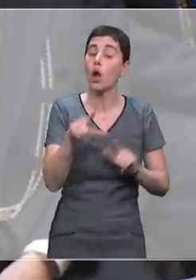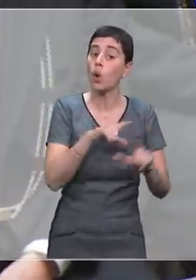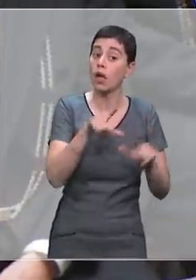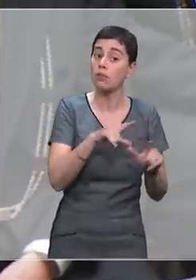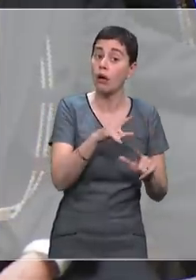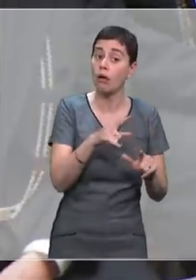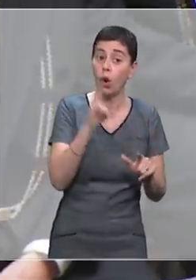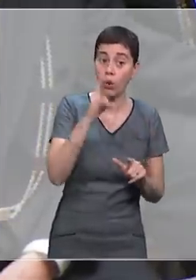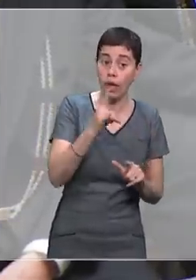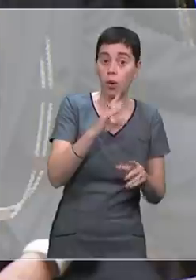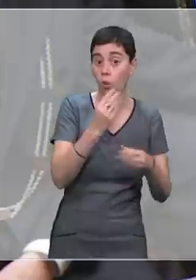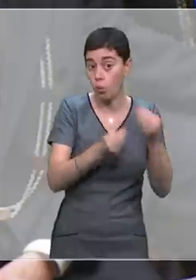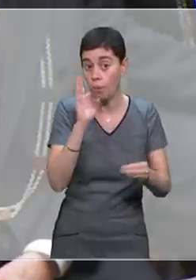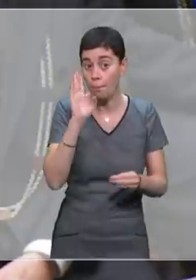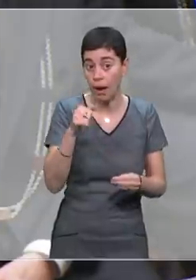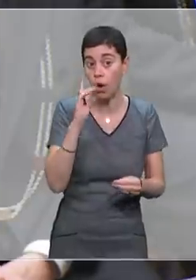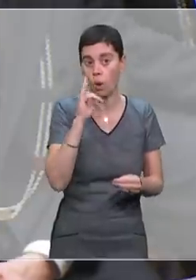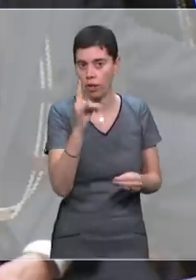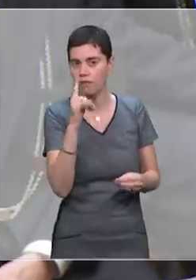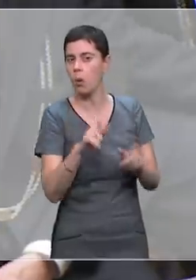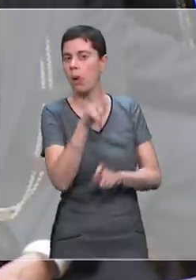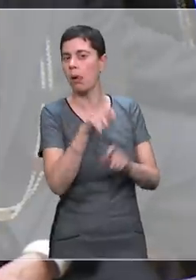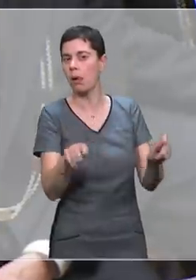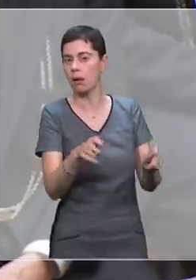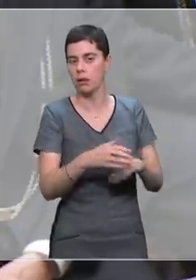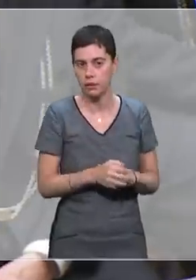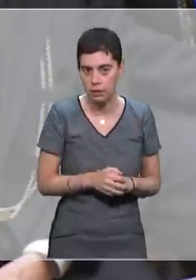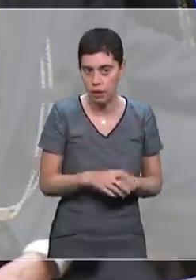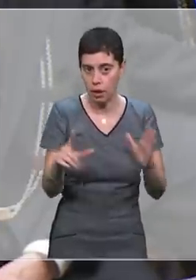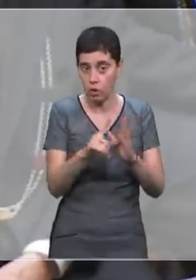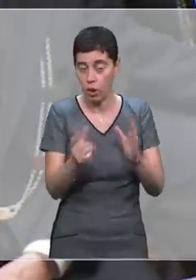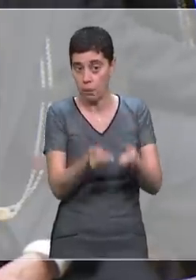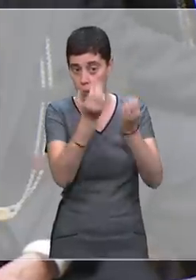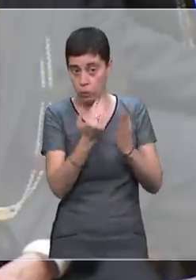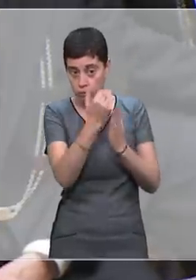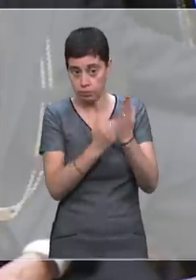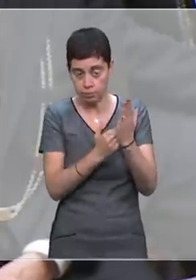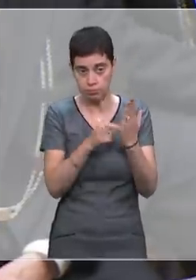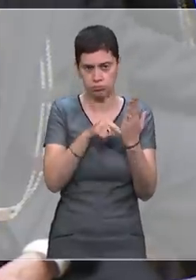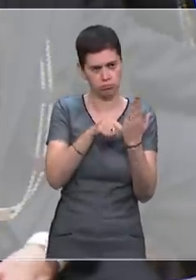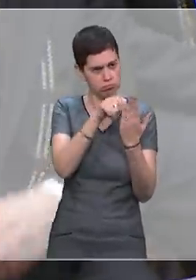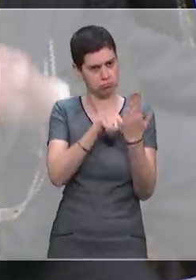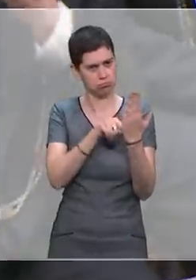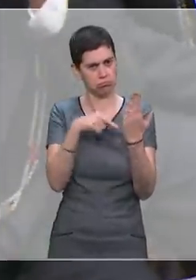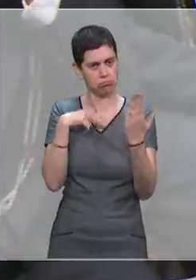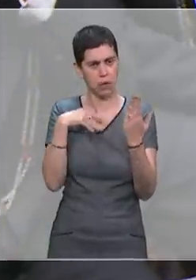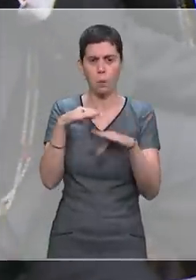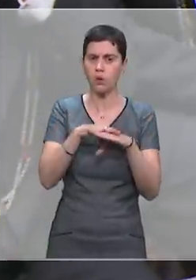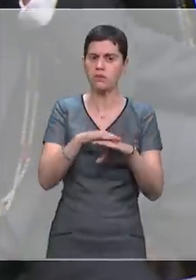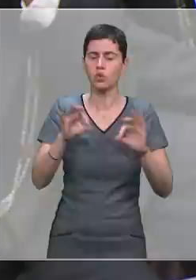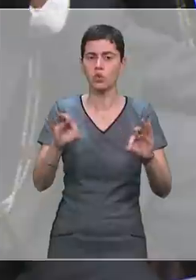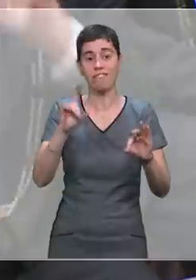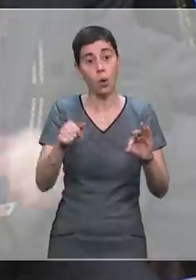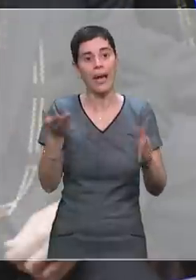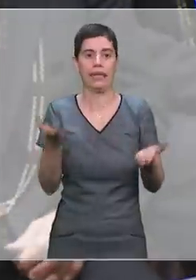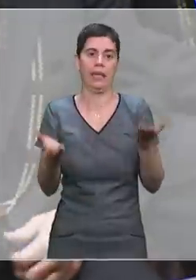bonne et de mauvaise foi. Et il ne faudrait pas qu'à l'occasion de la proposition de loi, à partir de motifs qui sont légitimes, on n'arrive pas à trouver un